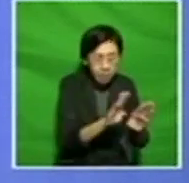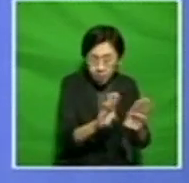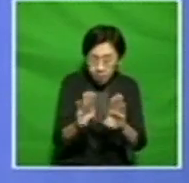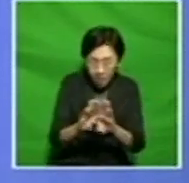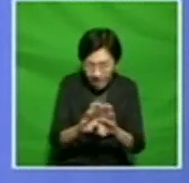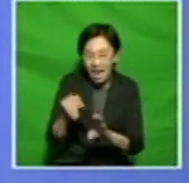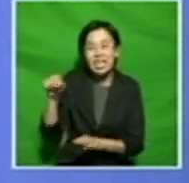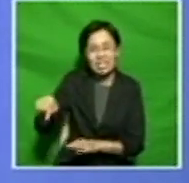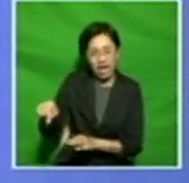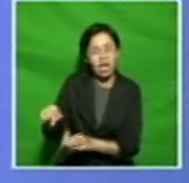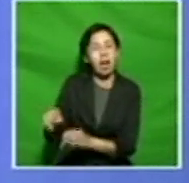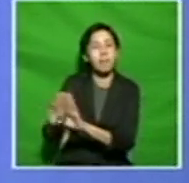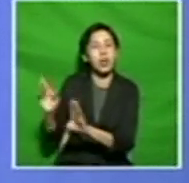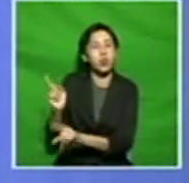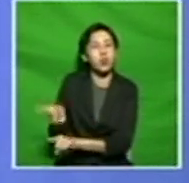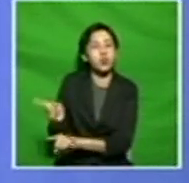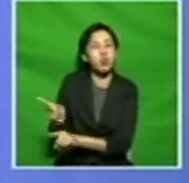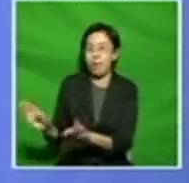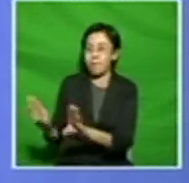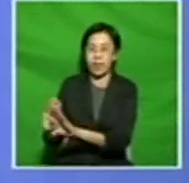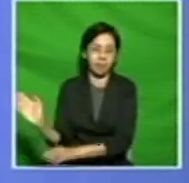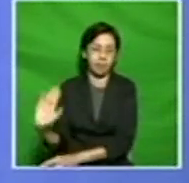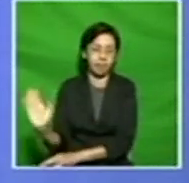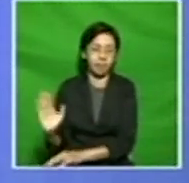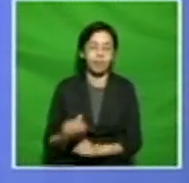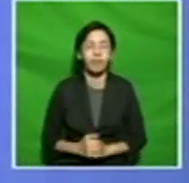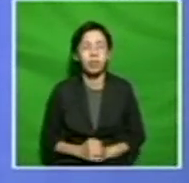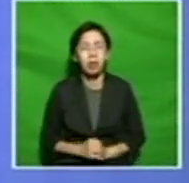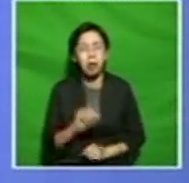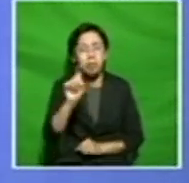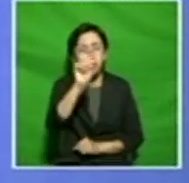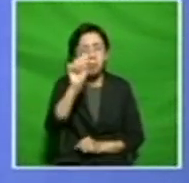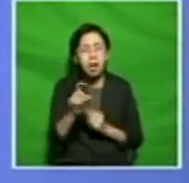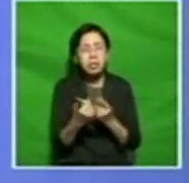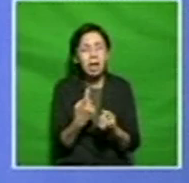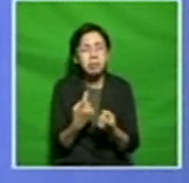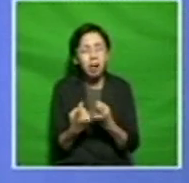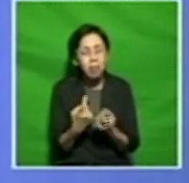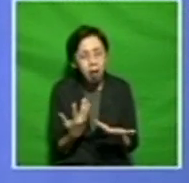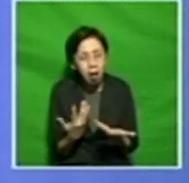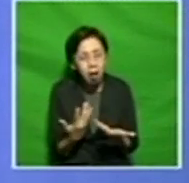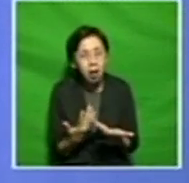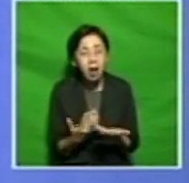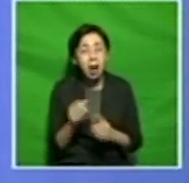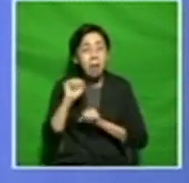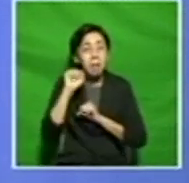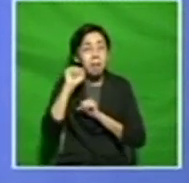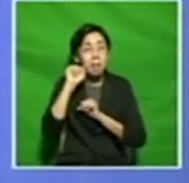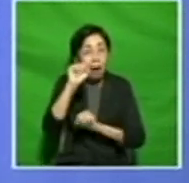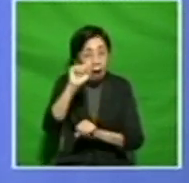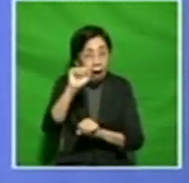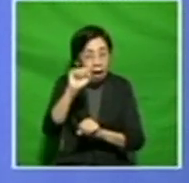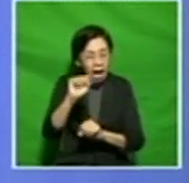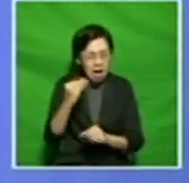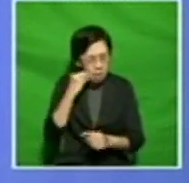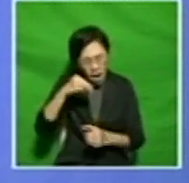หล่านี้ก็จะไม่ปิดคำถามมีว่าวันนี้เราประกาศเคอร์ฟิวหรือยัง